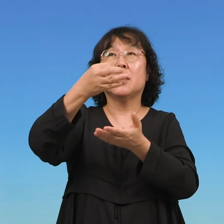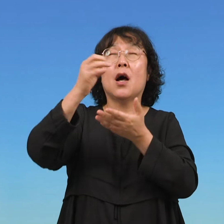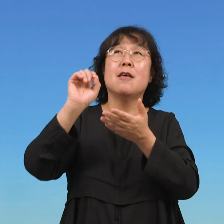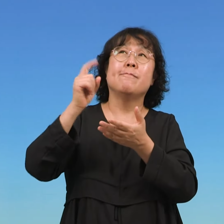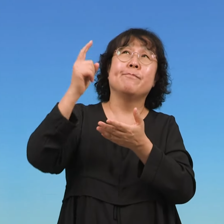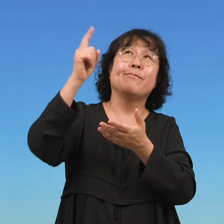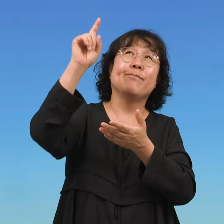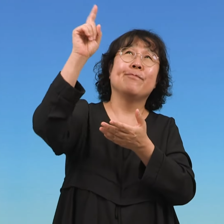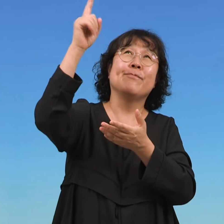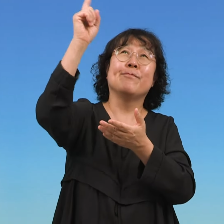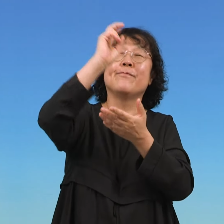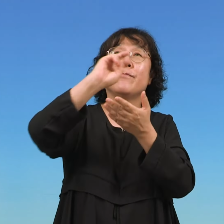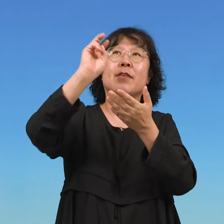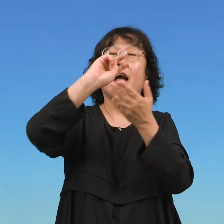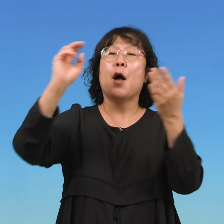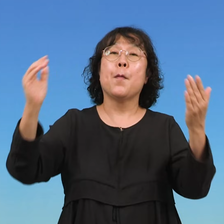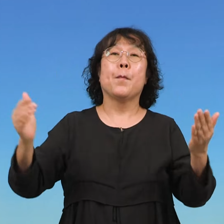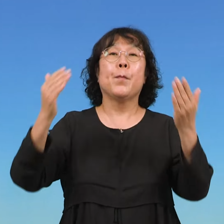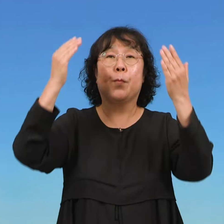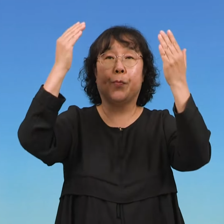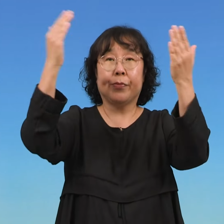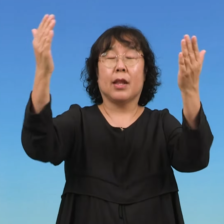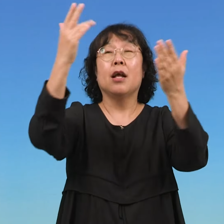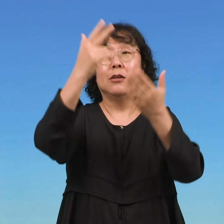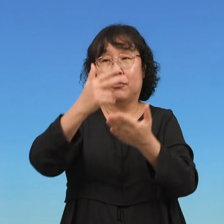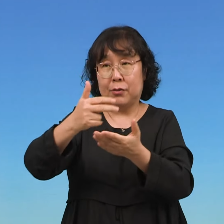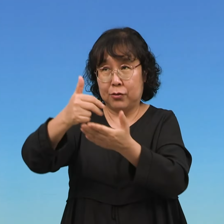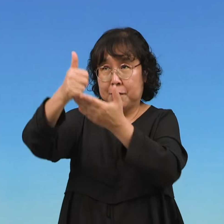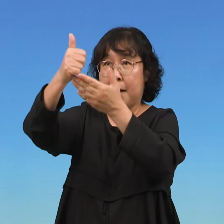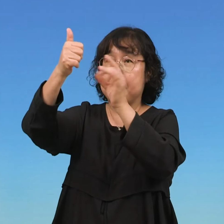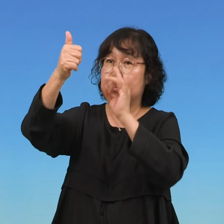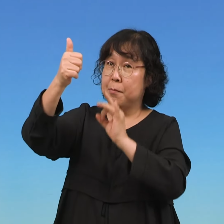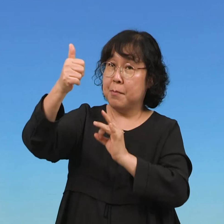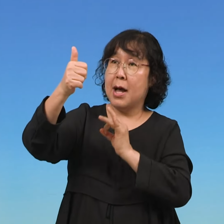찬양 소리 다시 한번 이렇게 노래합니다 주님 한 분만으로